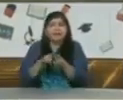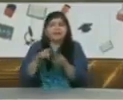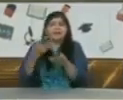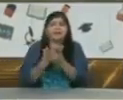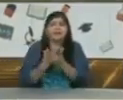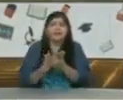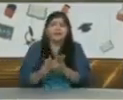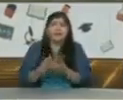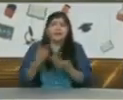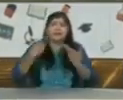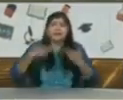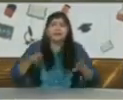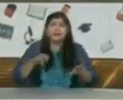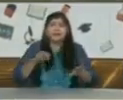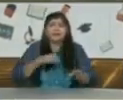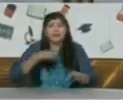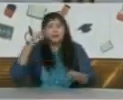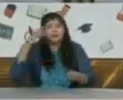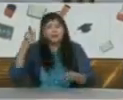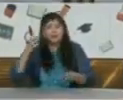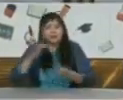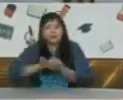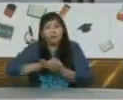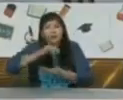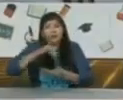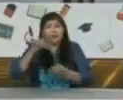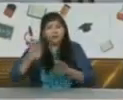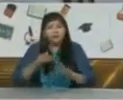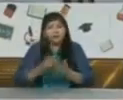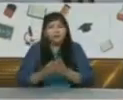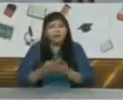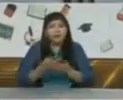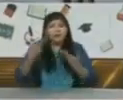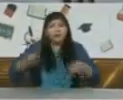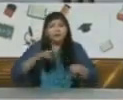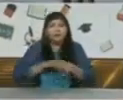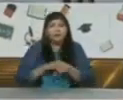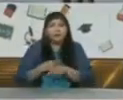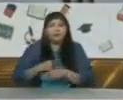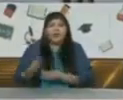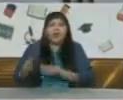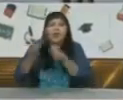समय एक सौभाग्य है, खाली समय एक अवसर है।